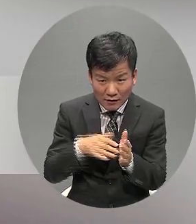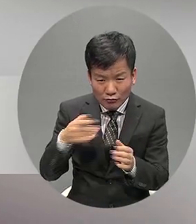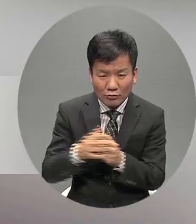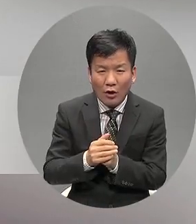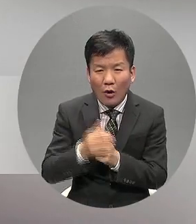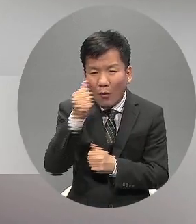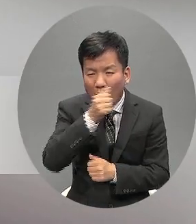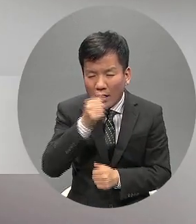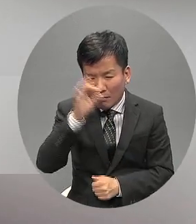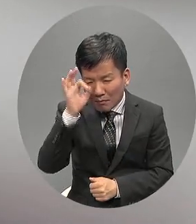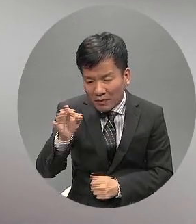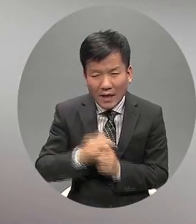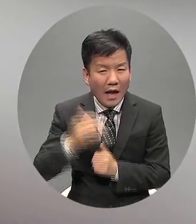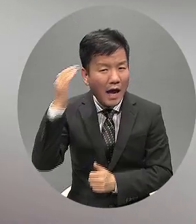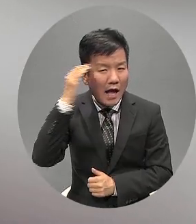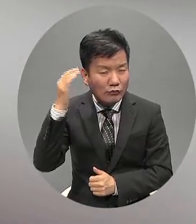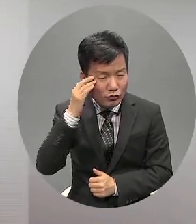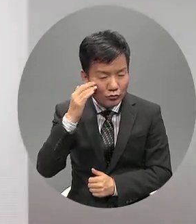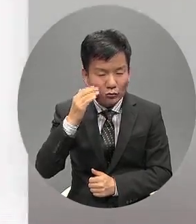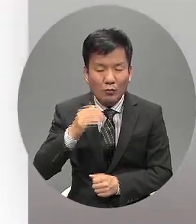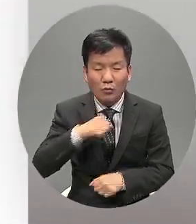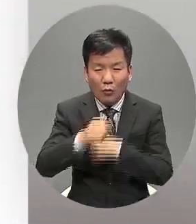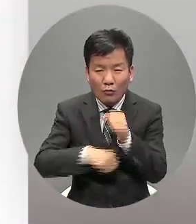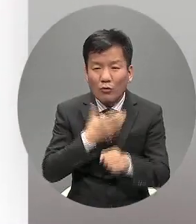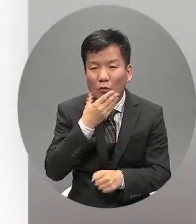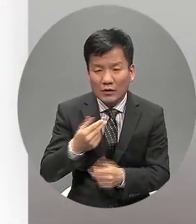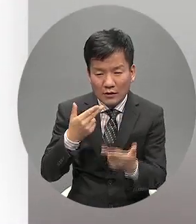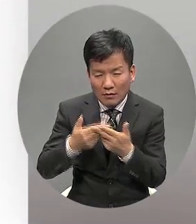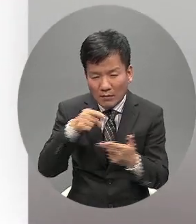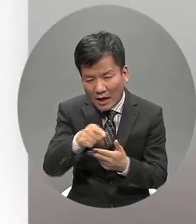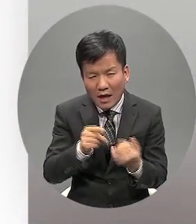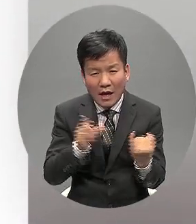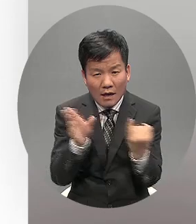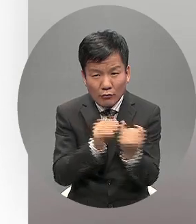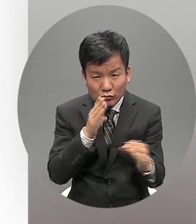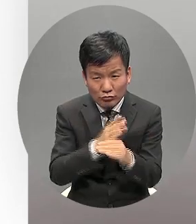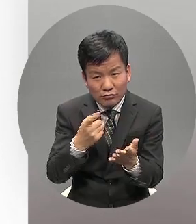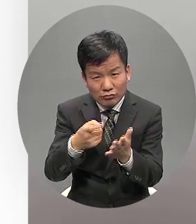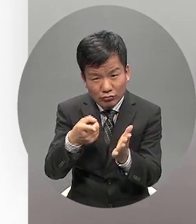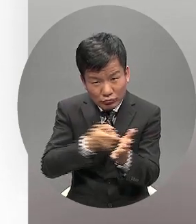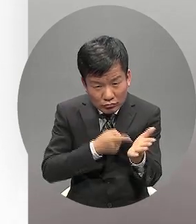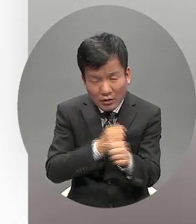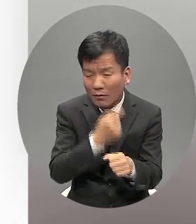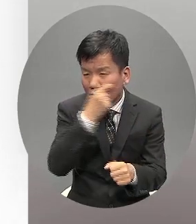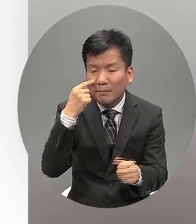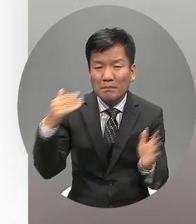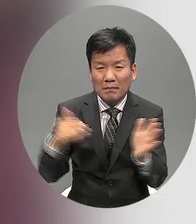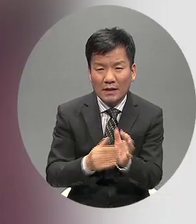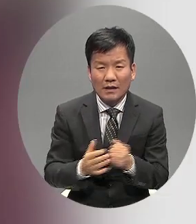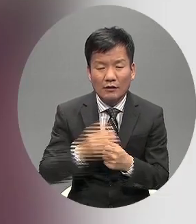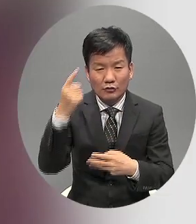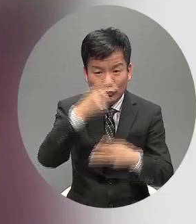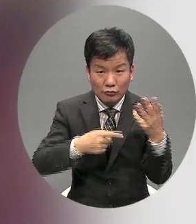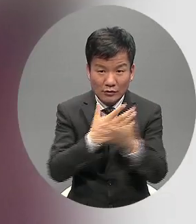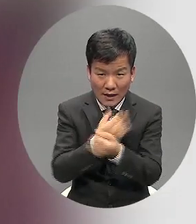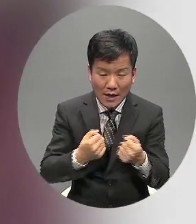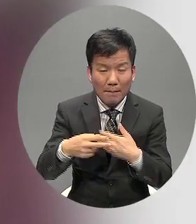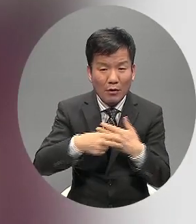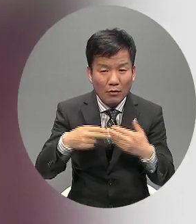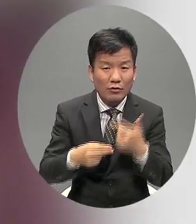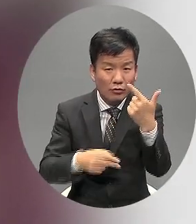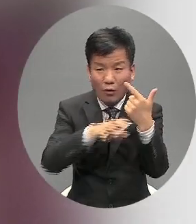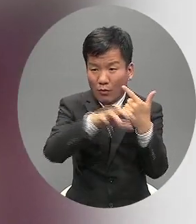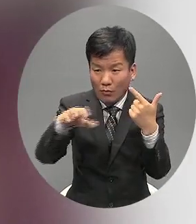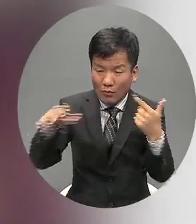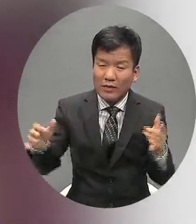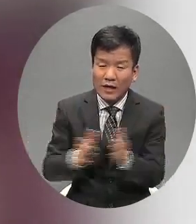고양이들을 모니터링하던 한국유기동물복지협회가 이 같은 사실을 발견했습니다. 지난 석 달간 청주시와 계약한 동물병원